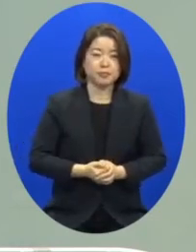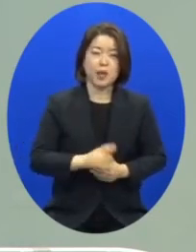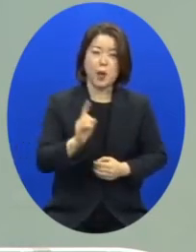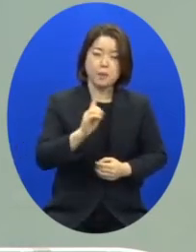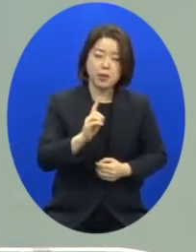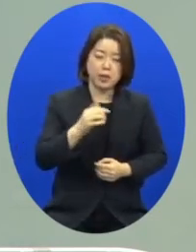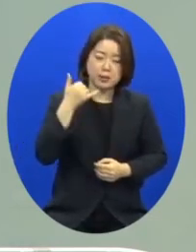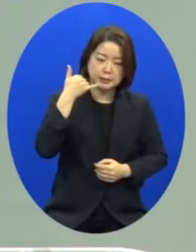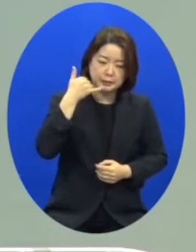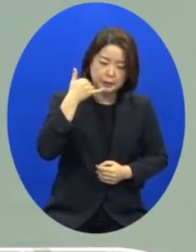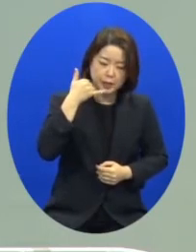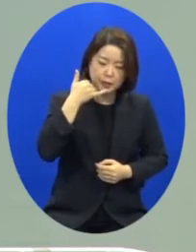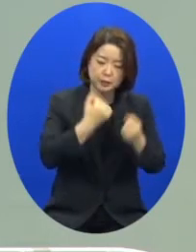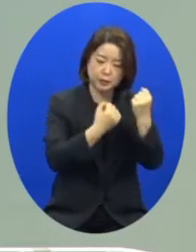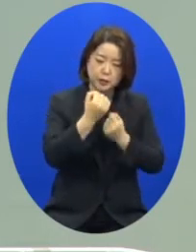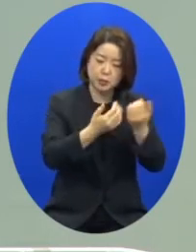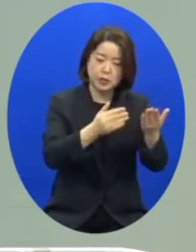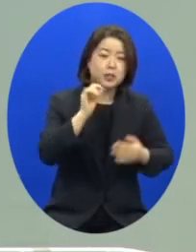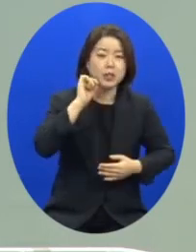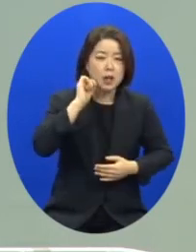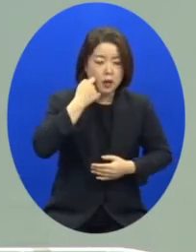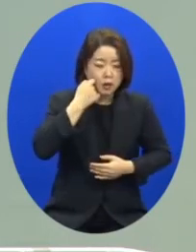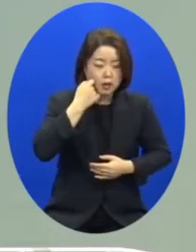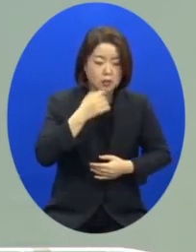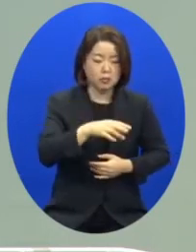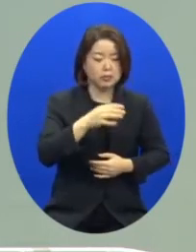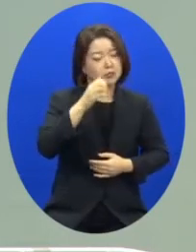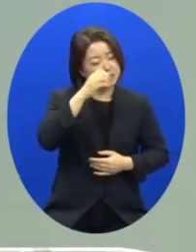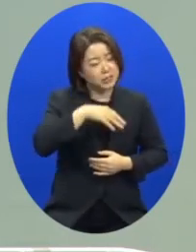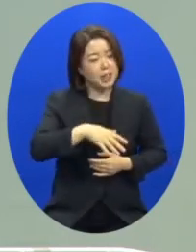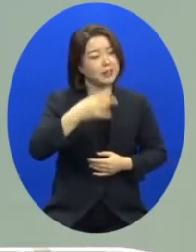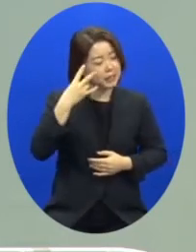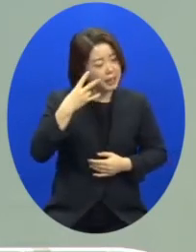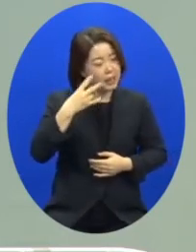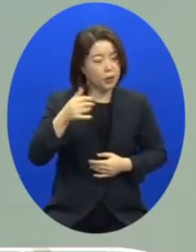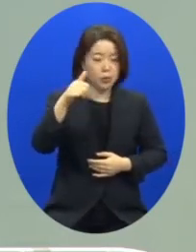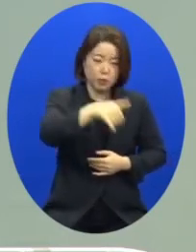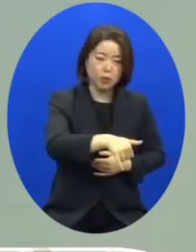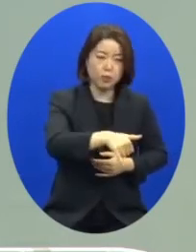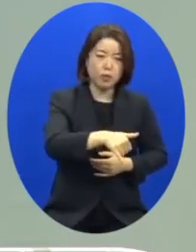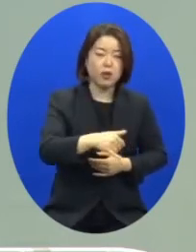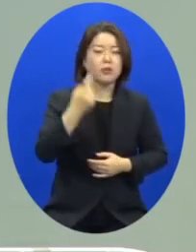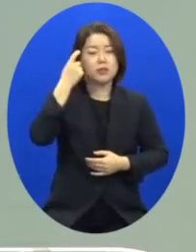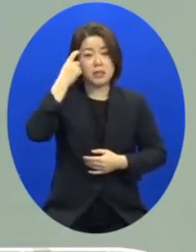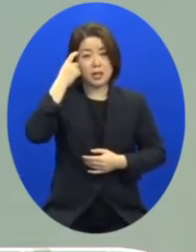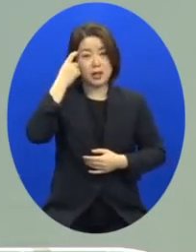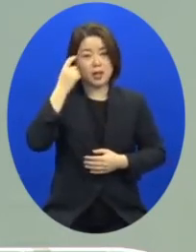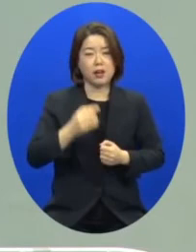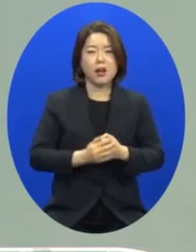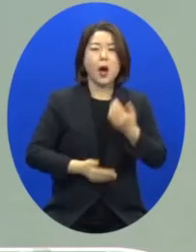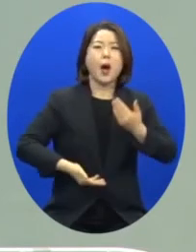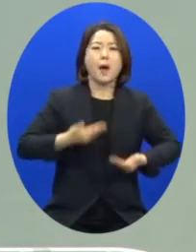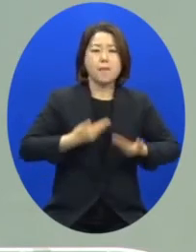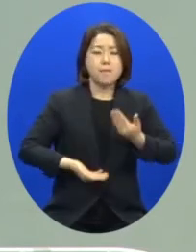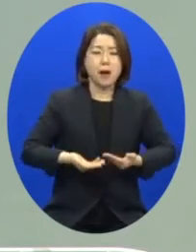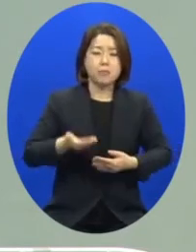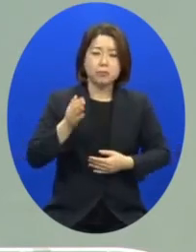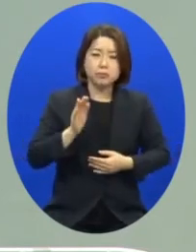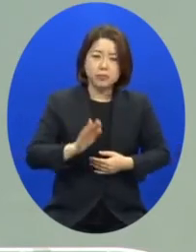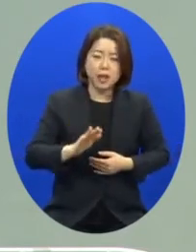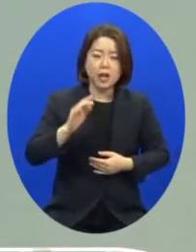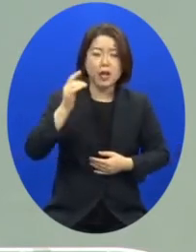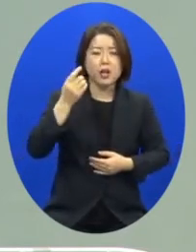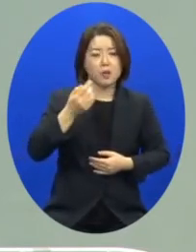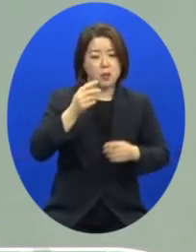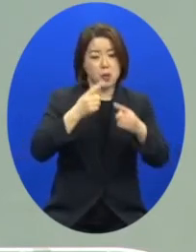뭐라고 전화로 다 설명할 수가 없어서 이해 그리고 전화를 끊고 난 다음에 생각했답니다 바쁜 대 교회는 좀